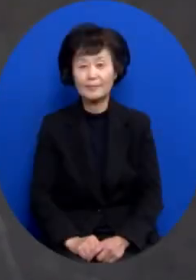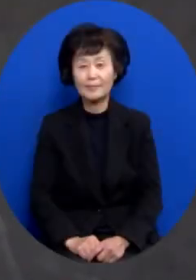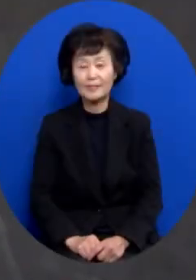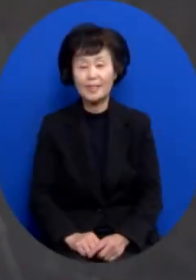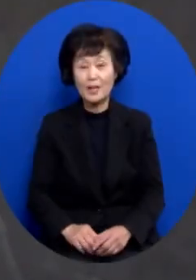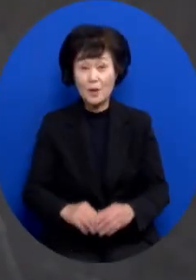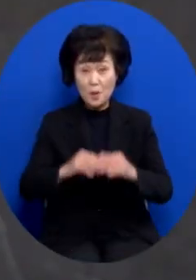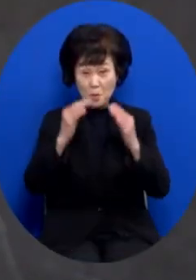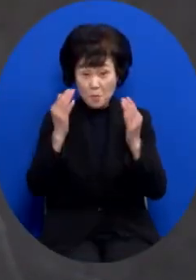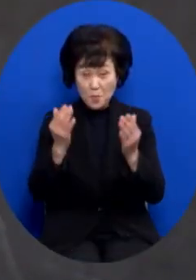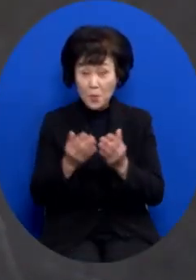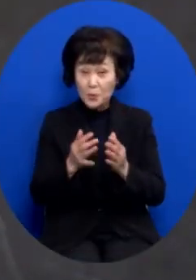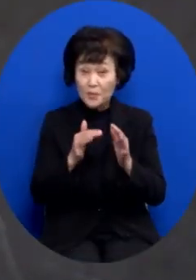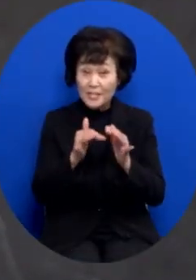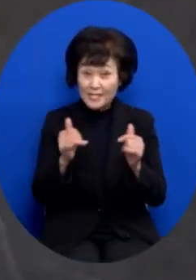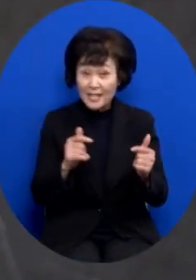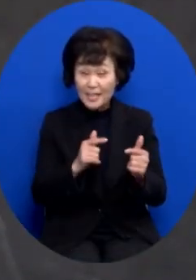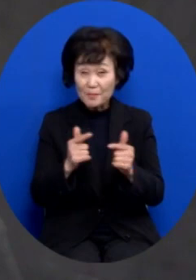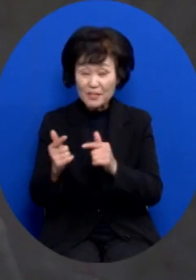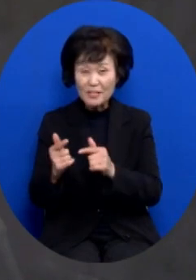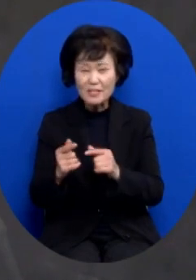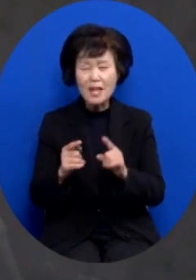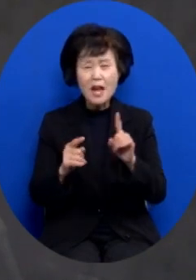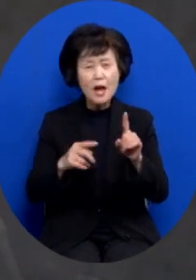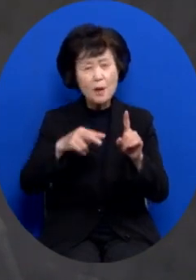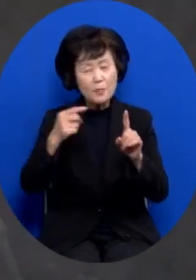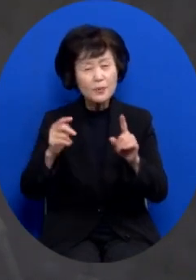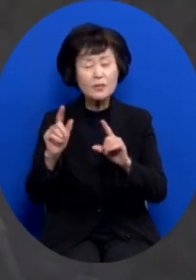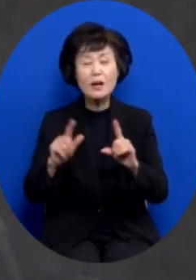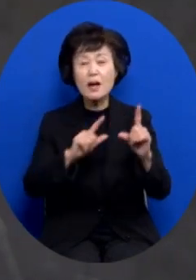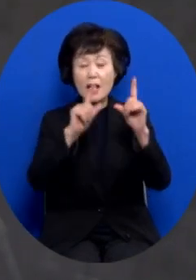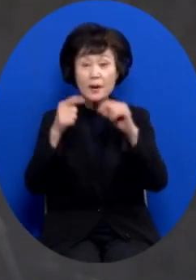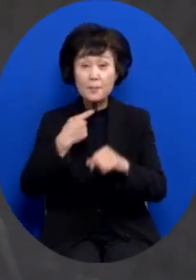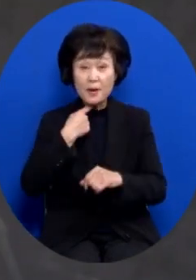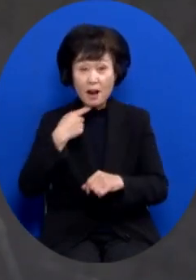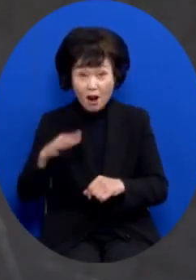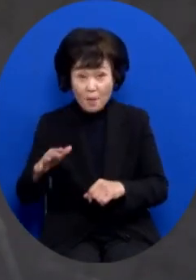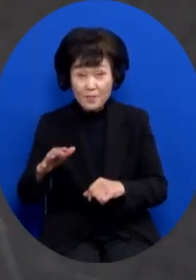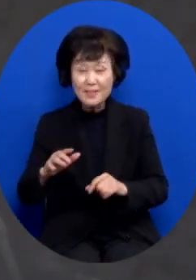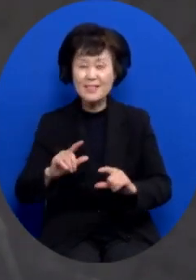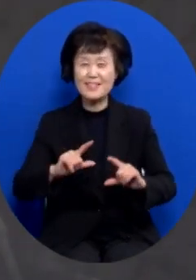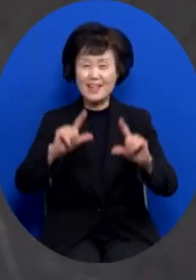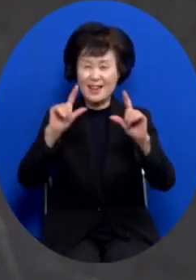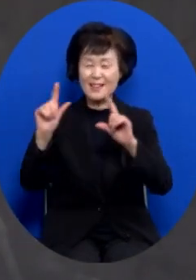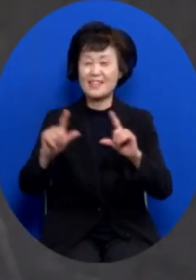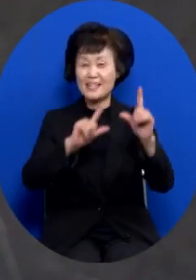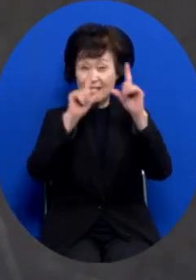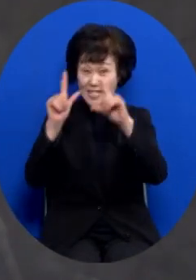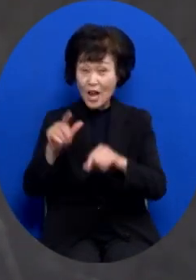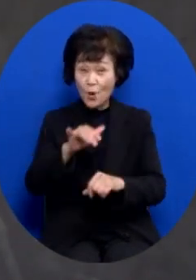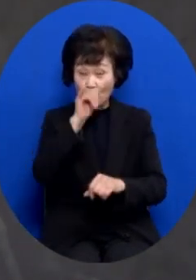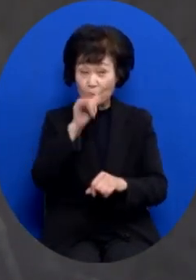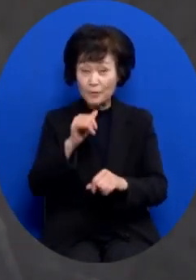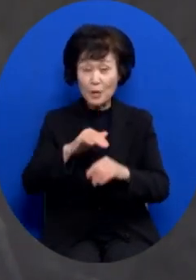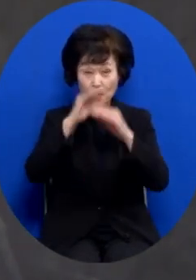우리 모두는 한 번도 살아보지 않은 날들을 살아갑니다 너무 공평합니다